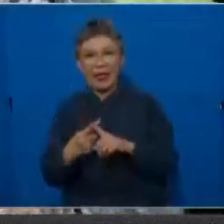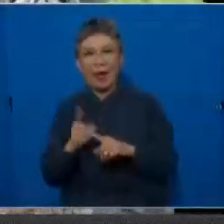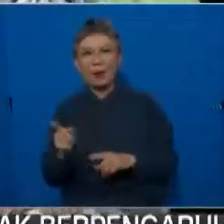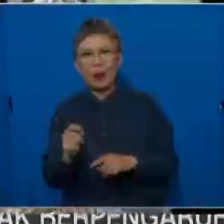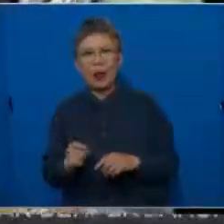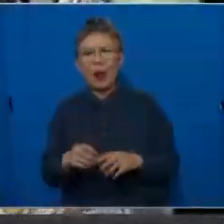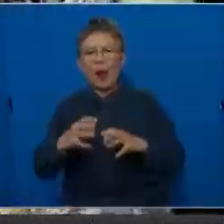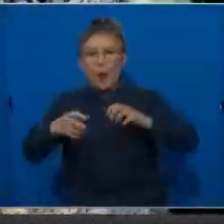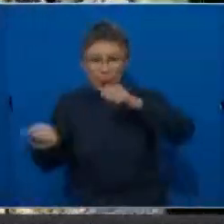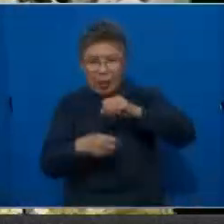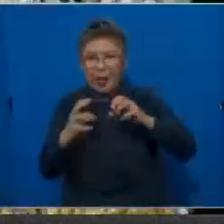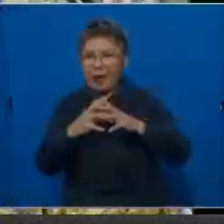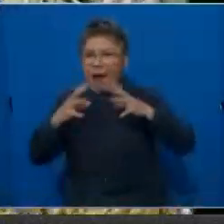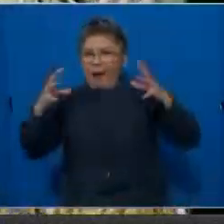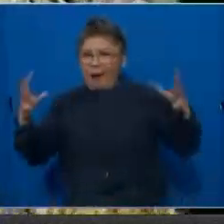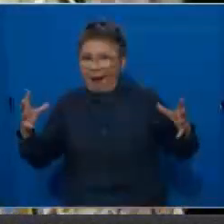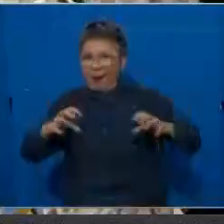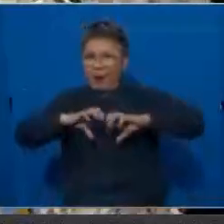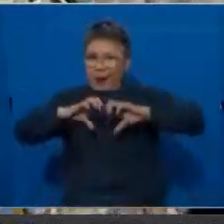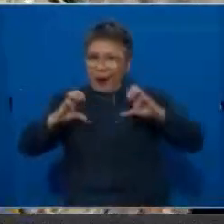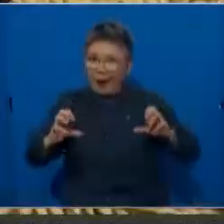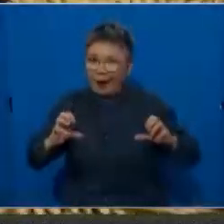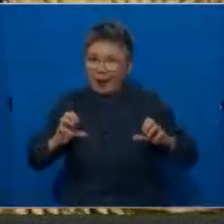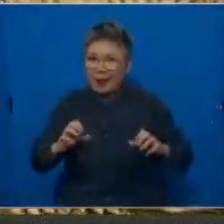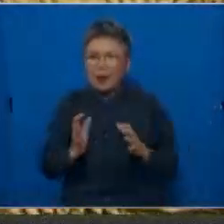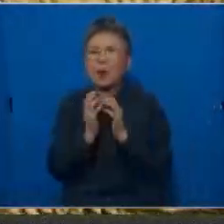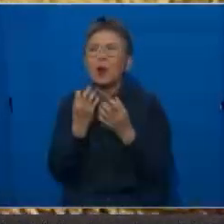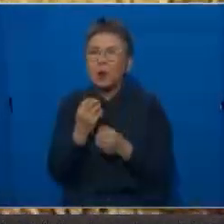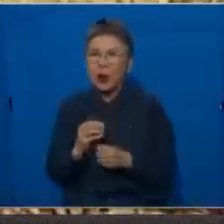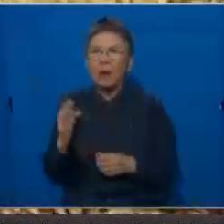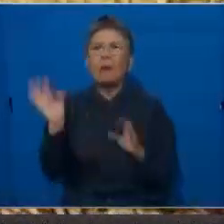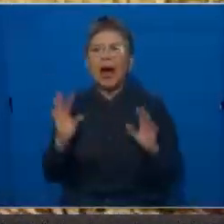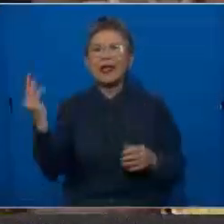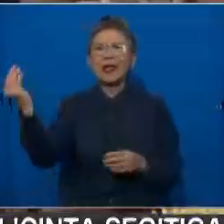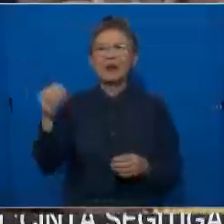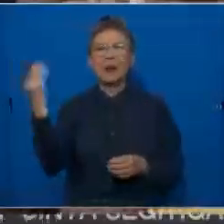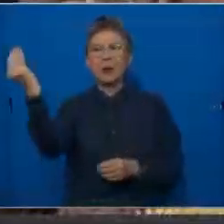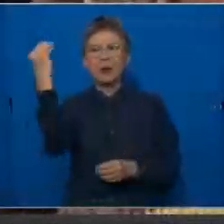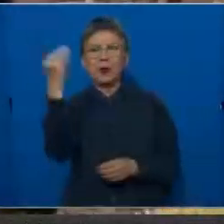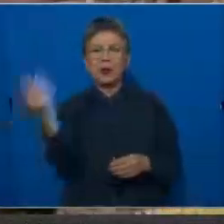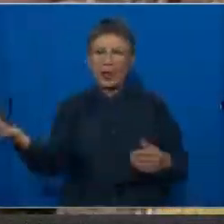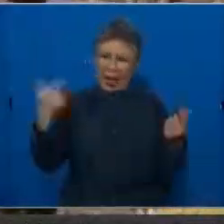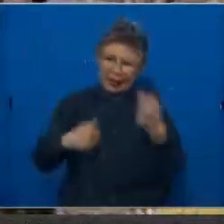hasil panen raya. Diharapkan festival bisa menarik banyak wisatawan menuju ke Pangandaran.